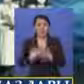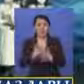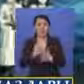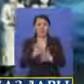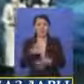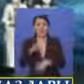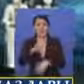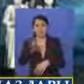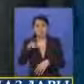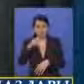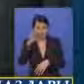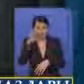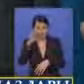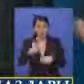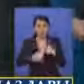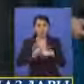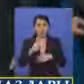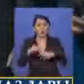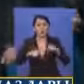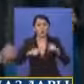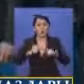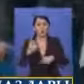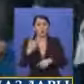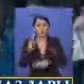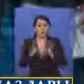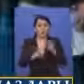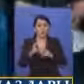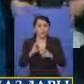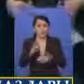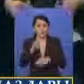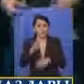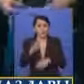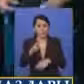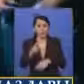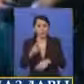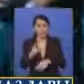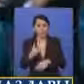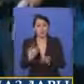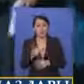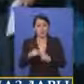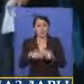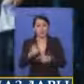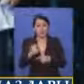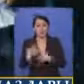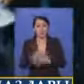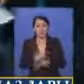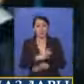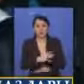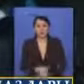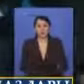берілетін ТМД елдері аясындағы байқауда отандық 3 кәсіпорын дипломат және 2 бизнес субъектісі лауреат атанды.